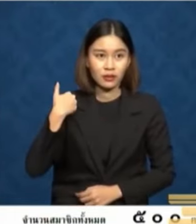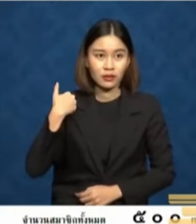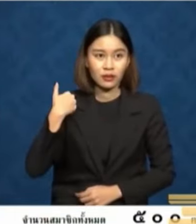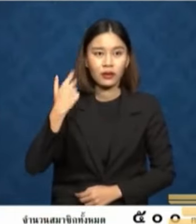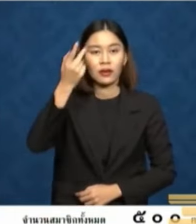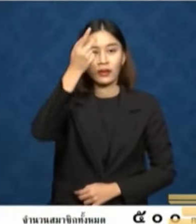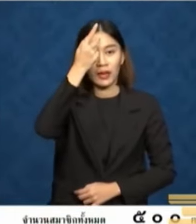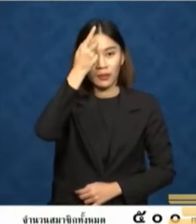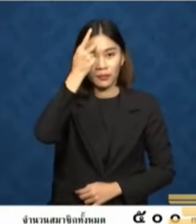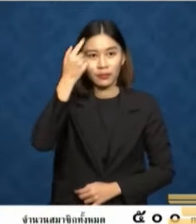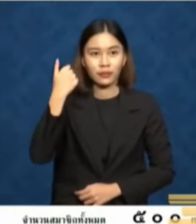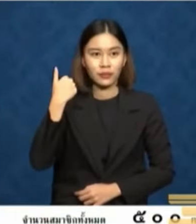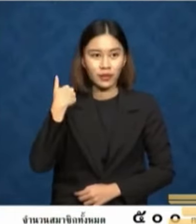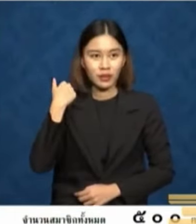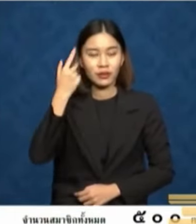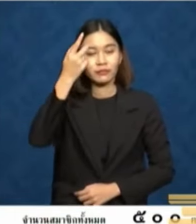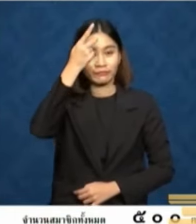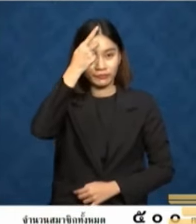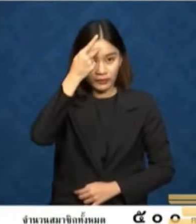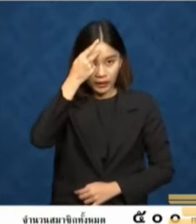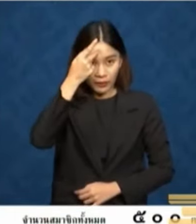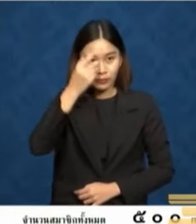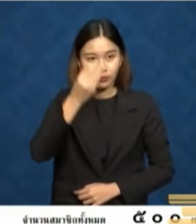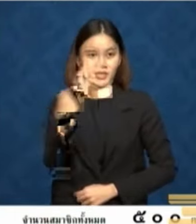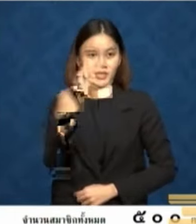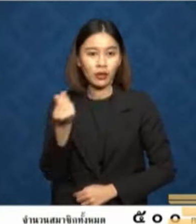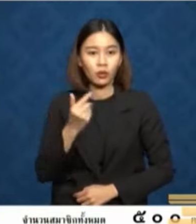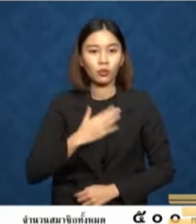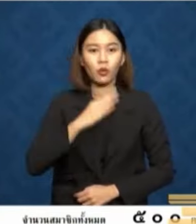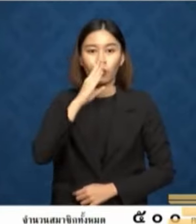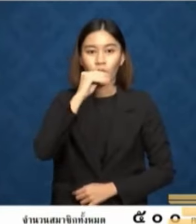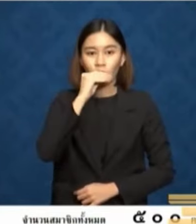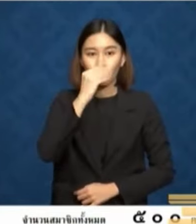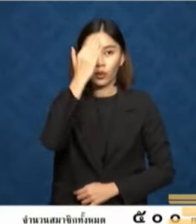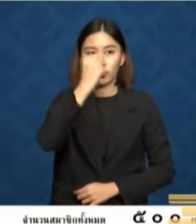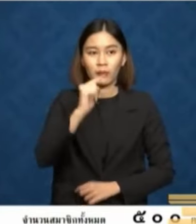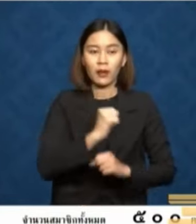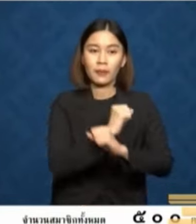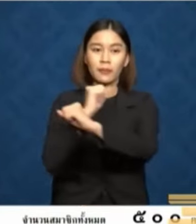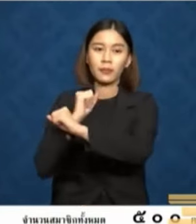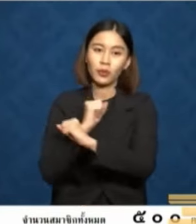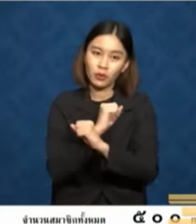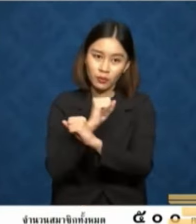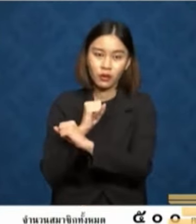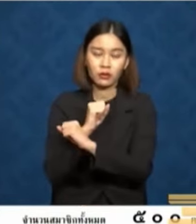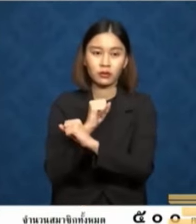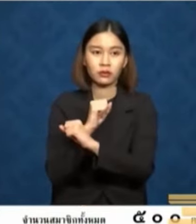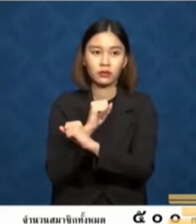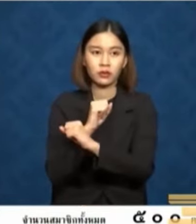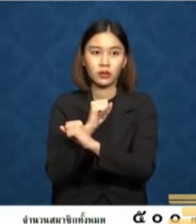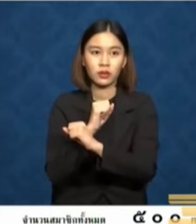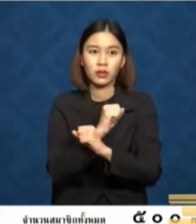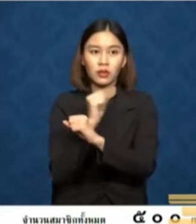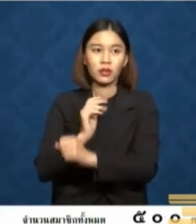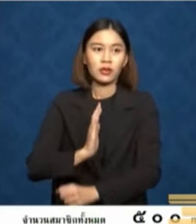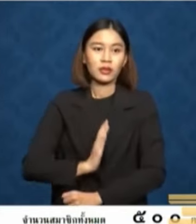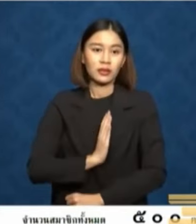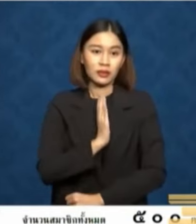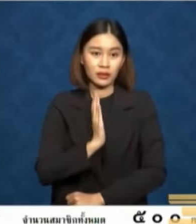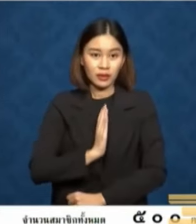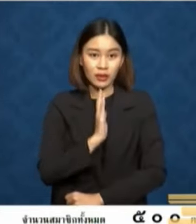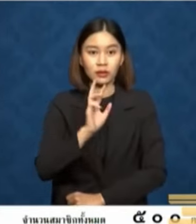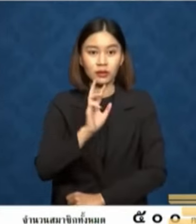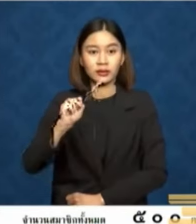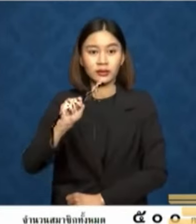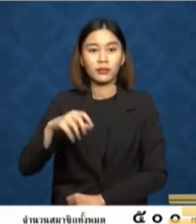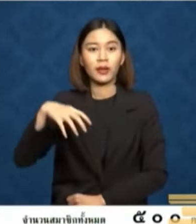กรรมมันติดจรวดนะครับที่ผมพูดนี่ผมพูดเพื่อที่จะปกป้องเกียรติยศศักดิ์ศรีของ